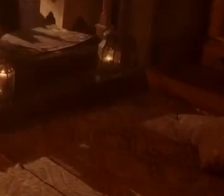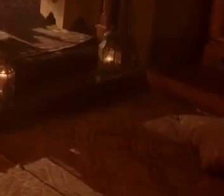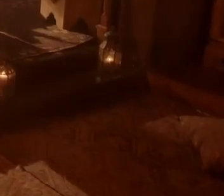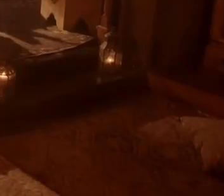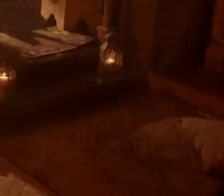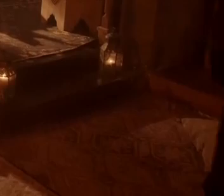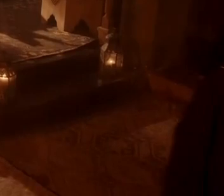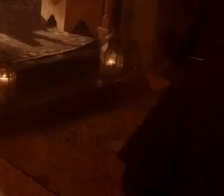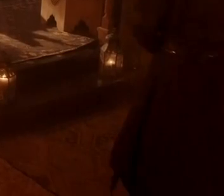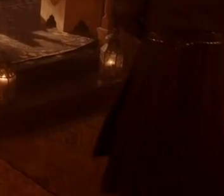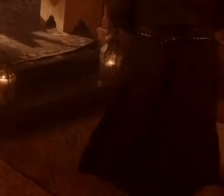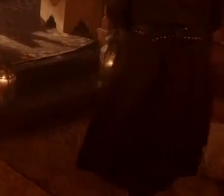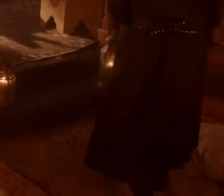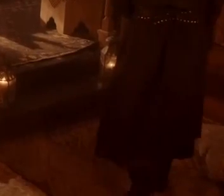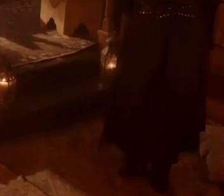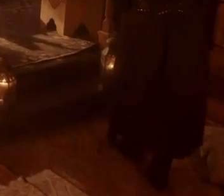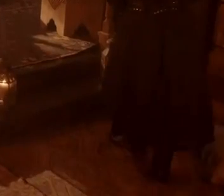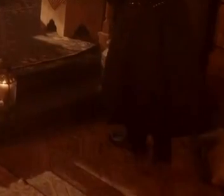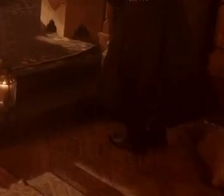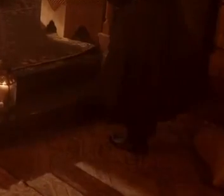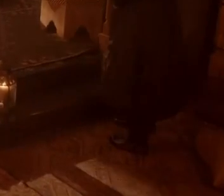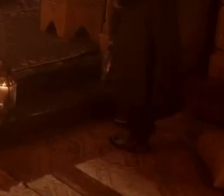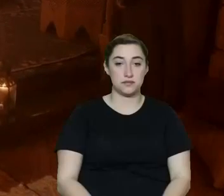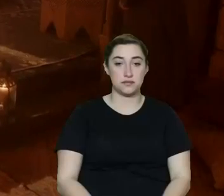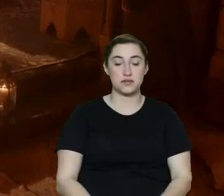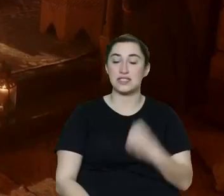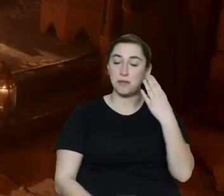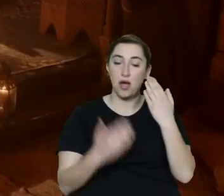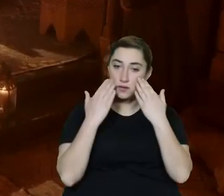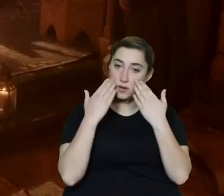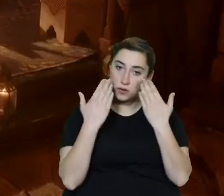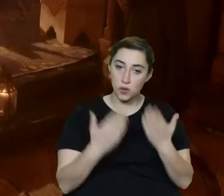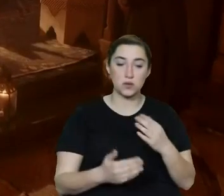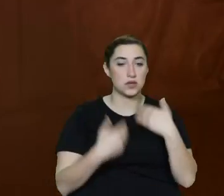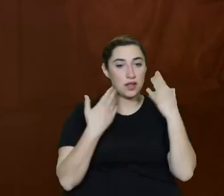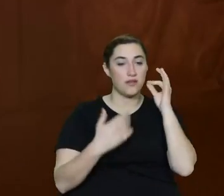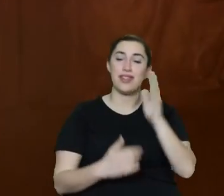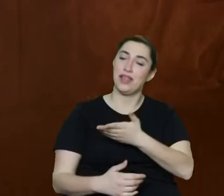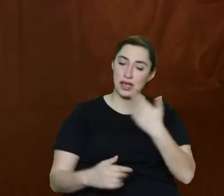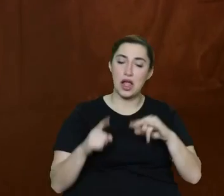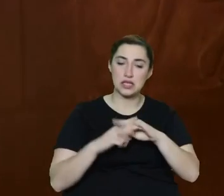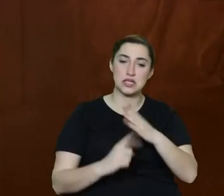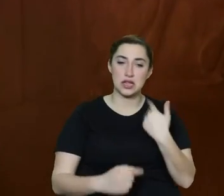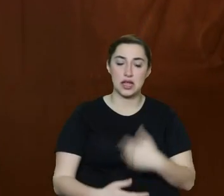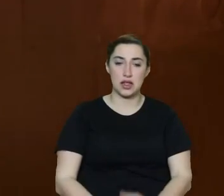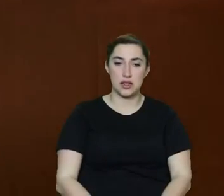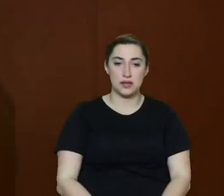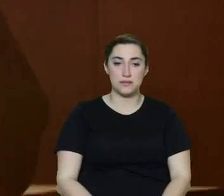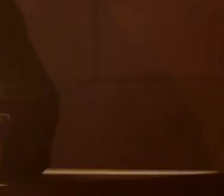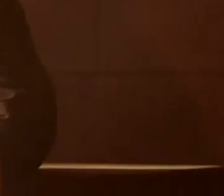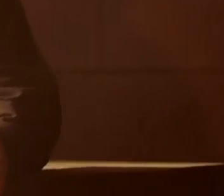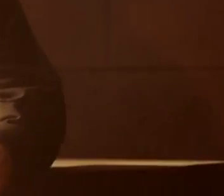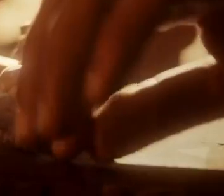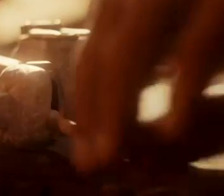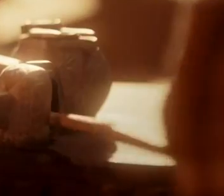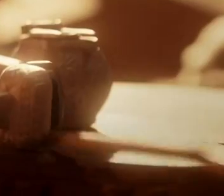Yunus kavuğunu takıp hırkasını giymiş makamına geçerken subaşı geldi. Sabah şerifleriniz hayır olsun Kadı efendi. Gel sana gel. Makamına